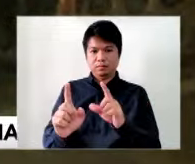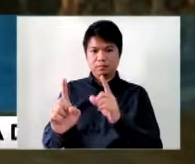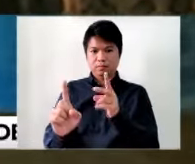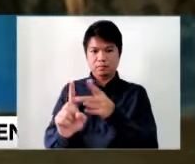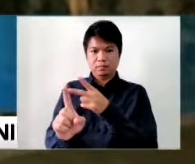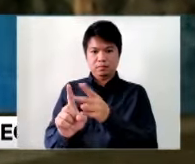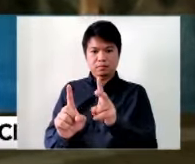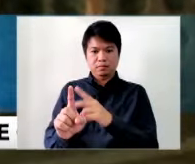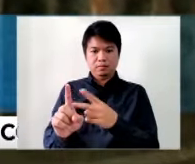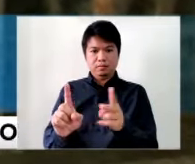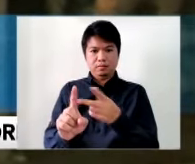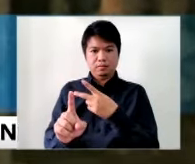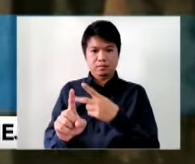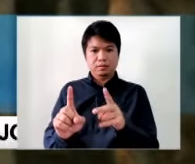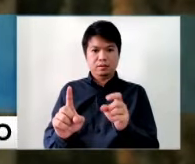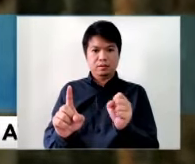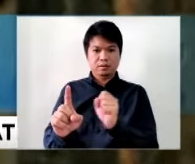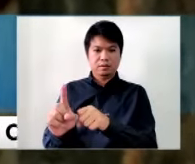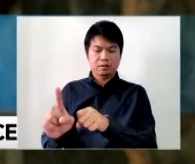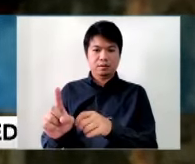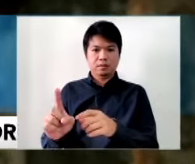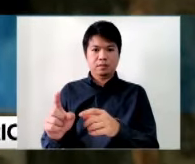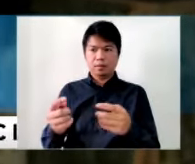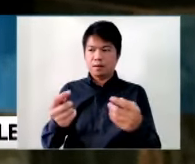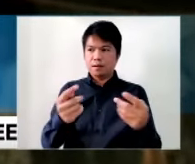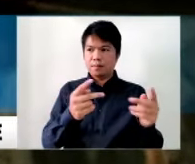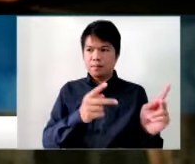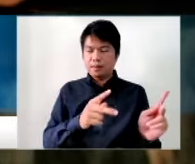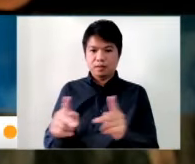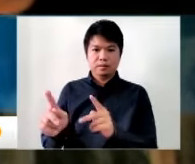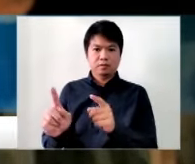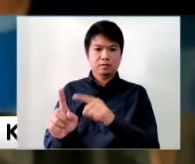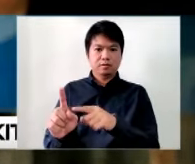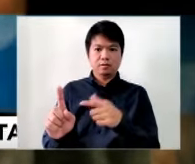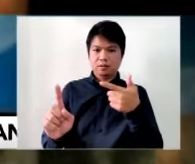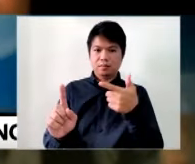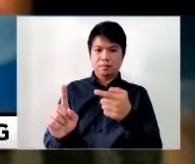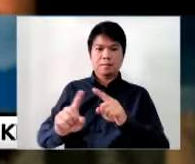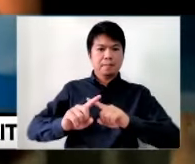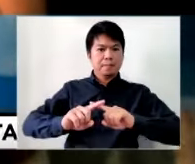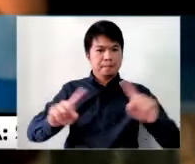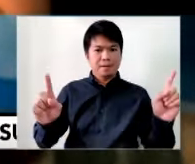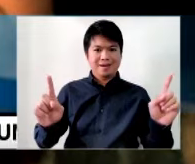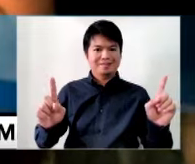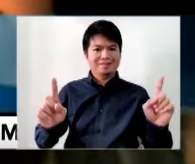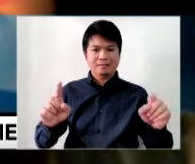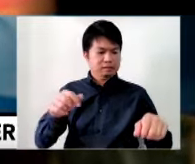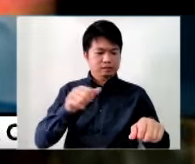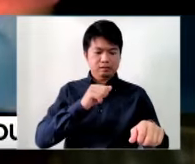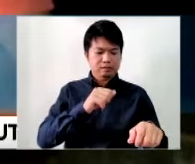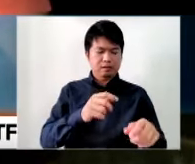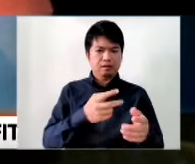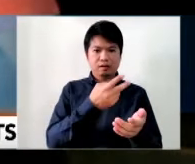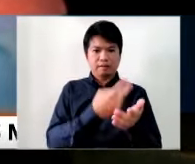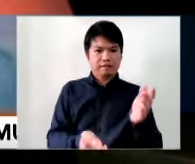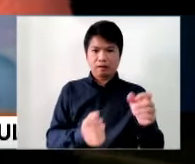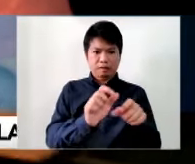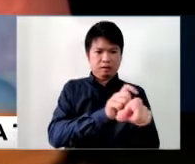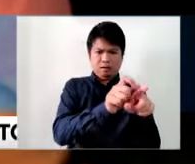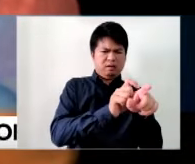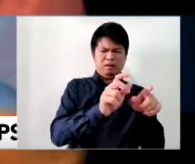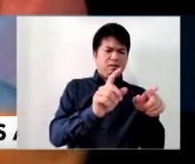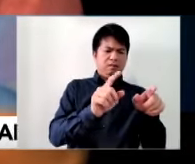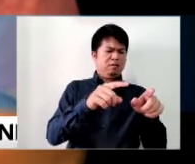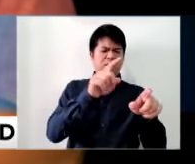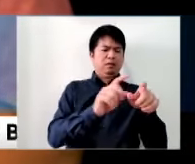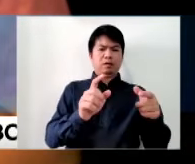sityo Inuman. Ang plano sana, barilin ang biktima. Yun nga lang, hindi kumagat ang baril kaya't itinulak na lamang nila ang biktima dito